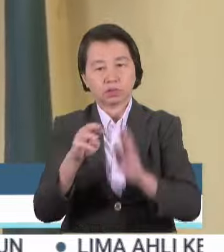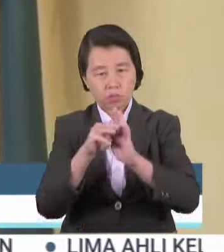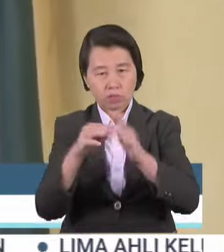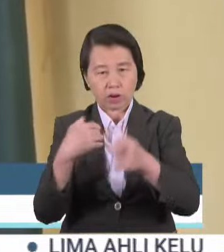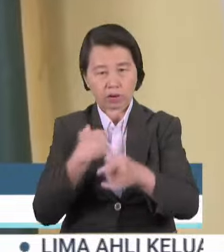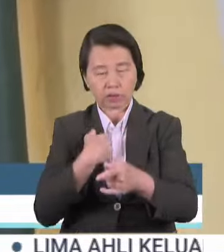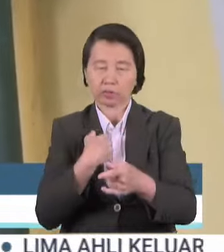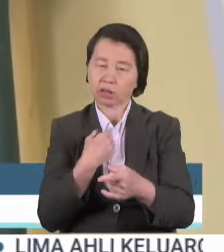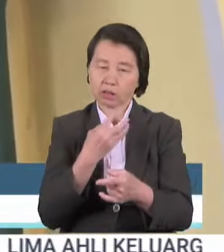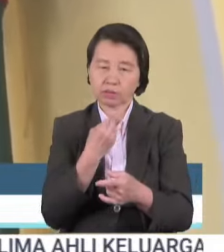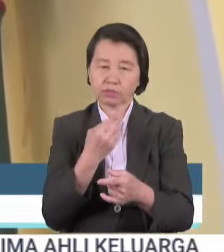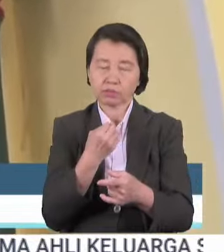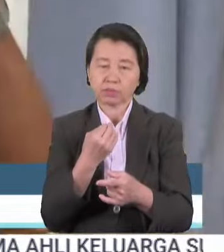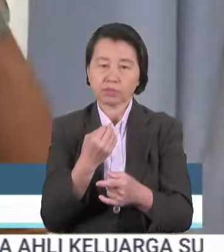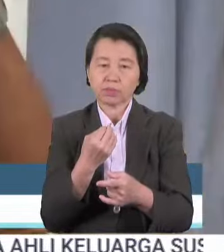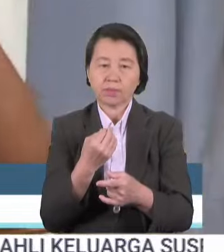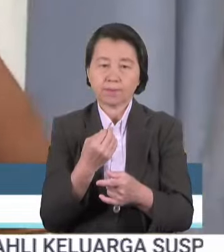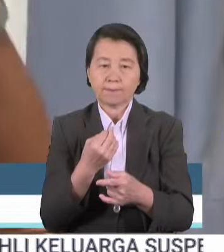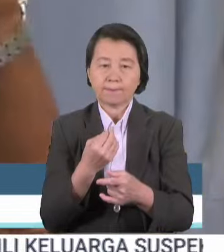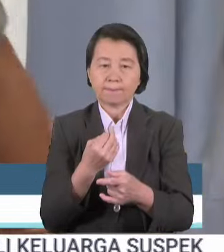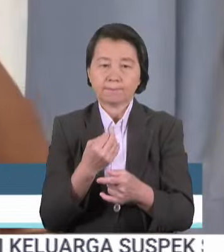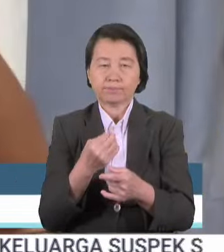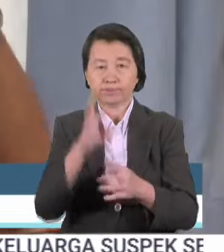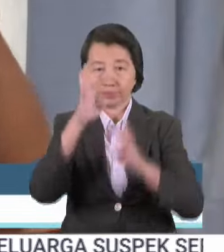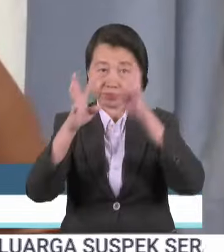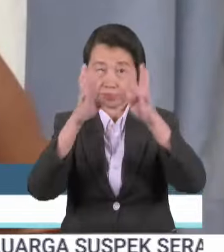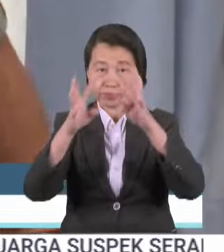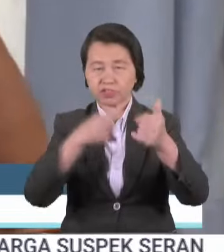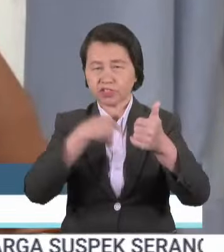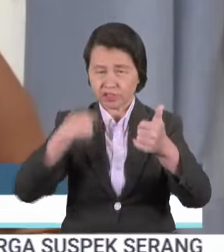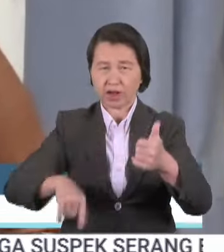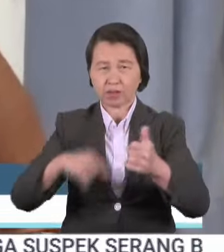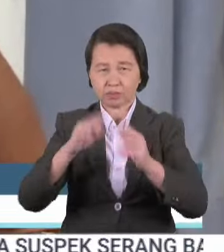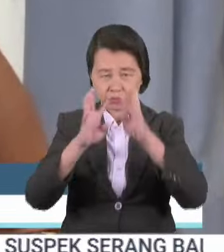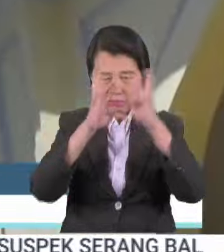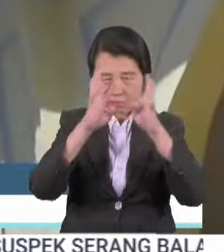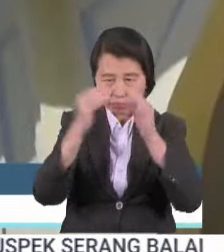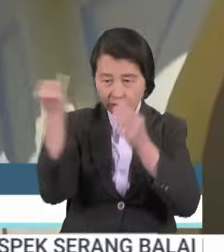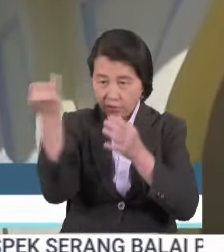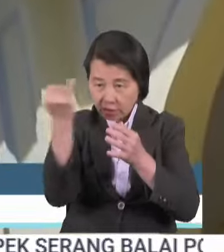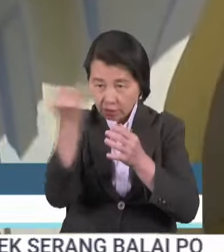jenis apa ni, reka bentuk China, Cina pun ada.